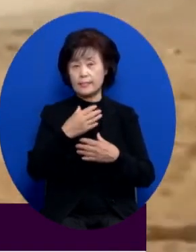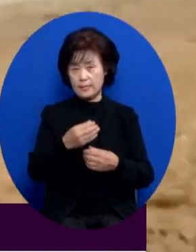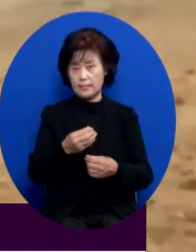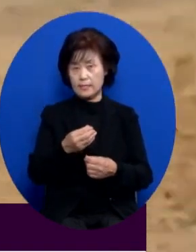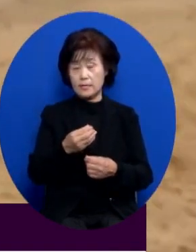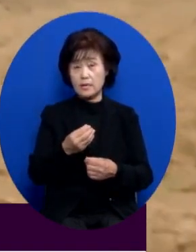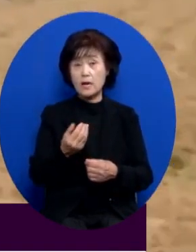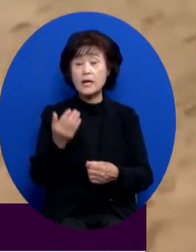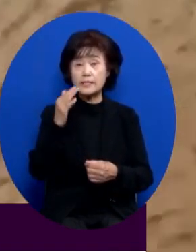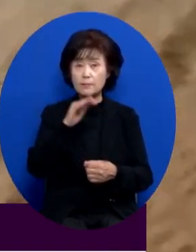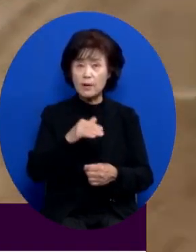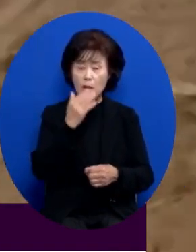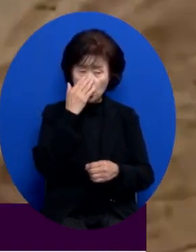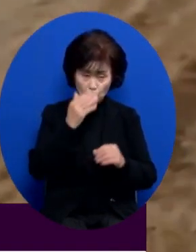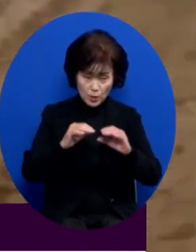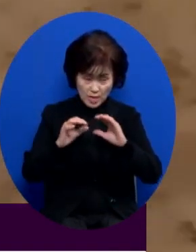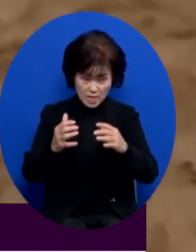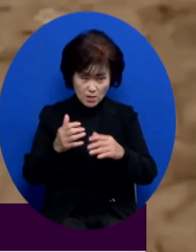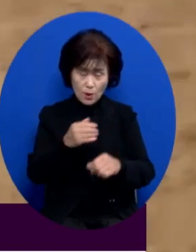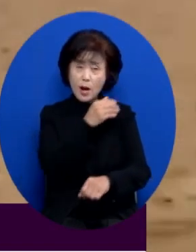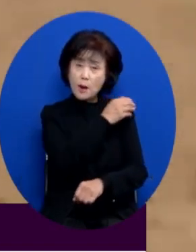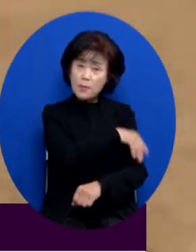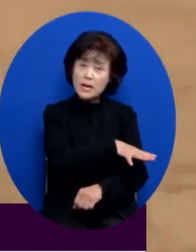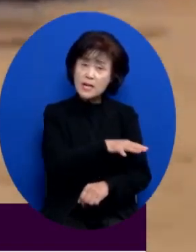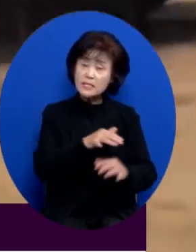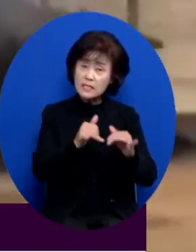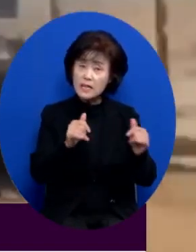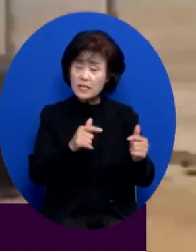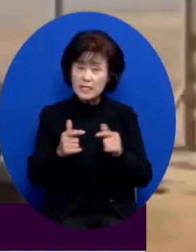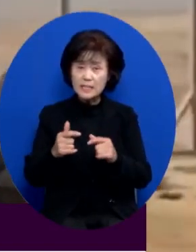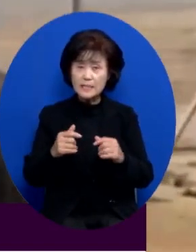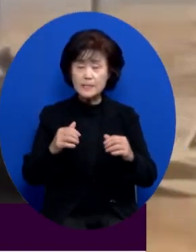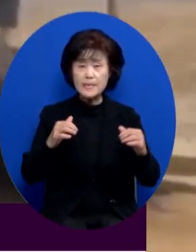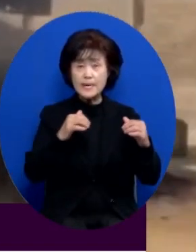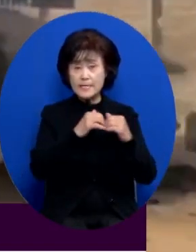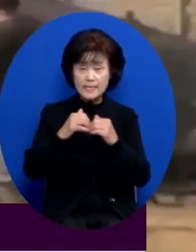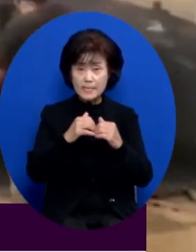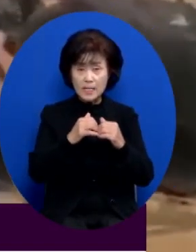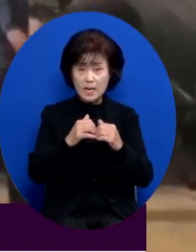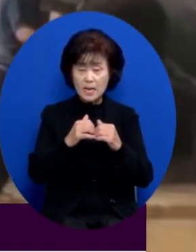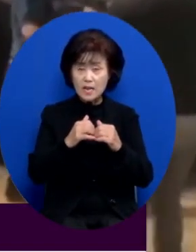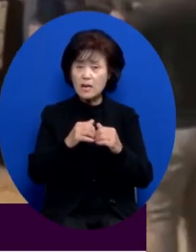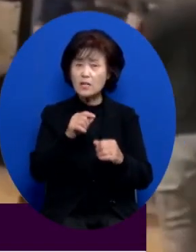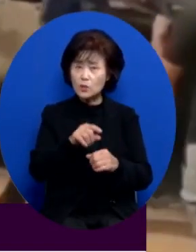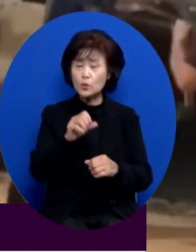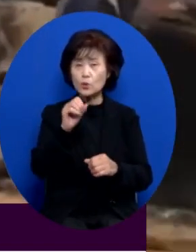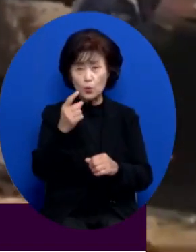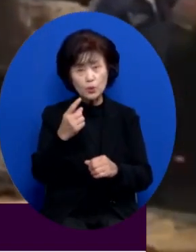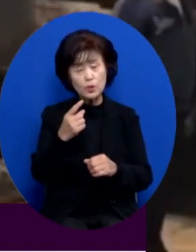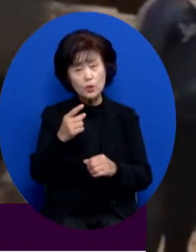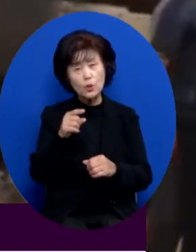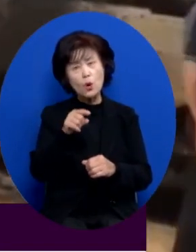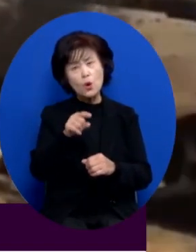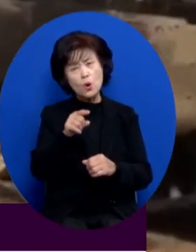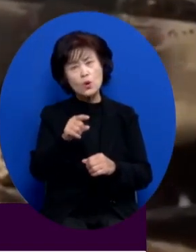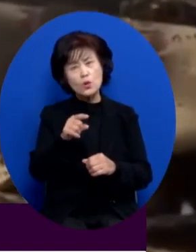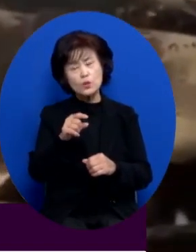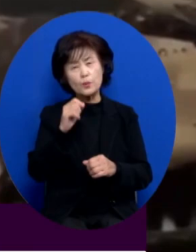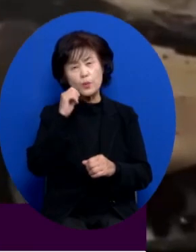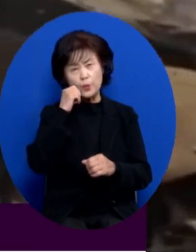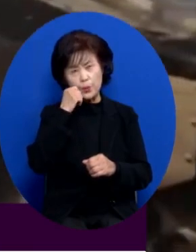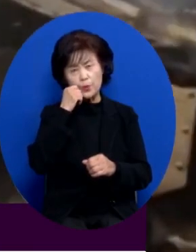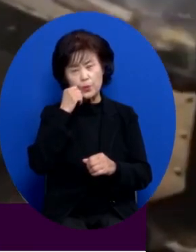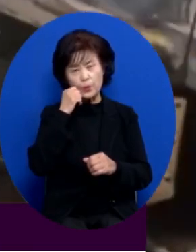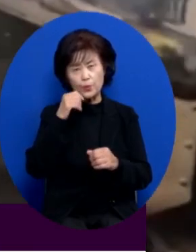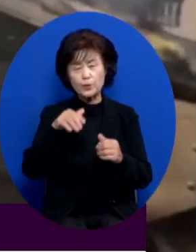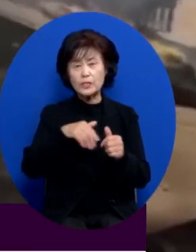이제 유대인과 팔레스타인이 요번 다툼으로 상대적으로 보양돼 있는 상태일 거